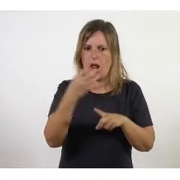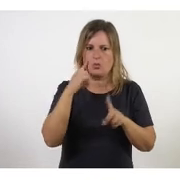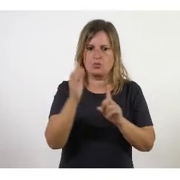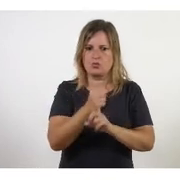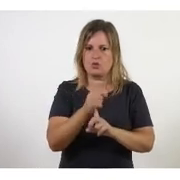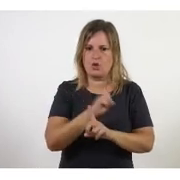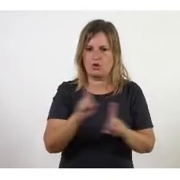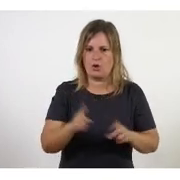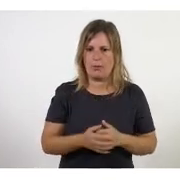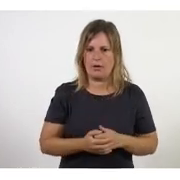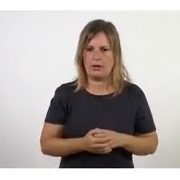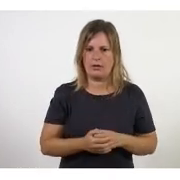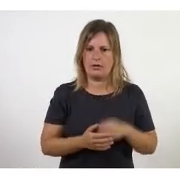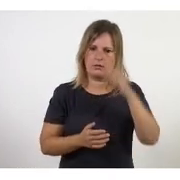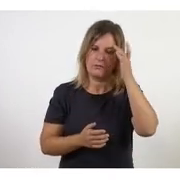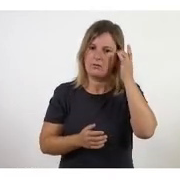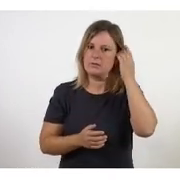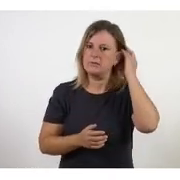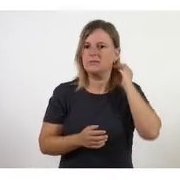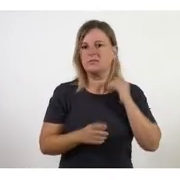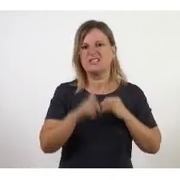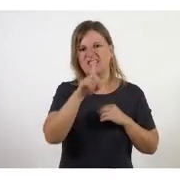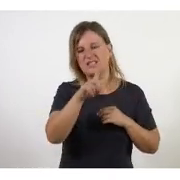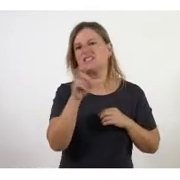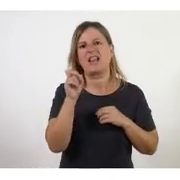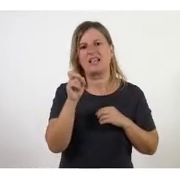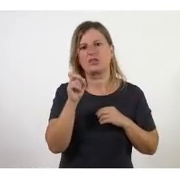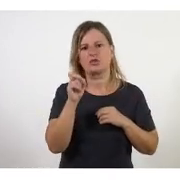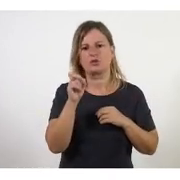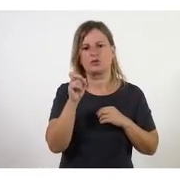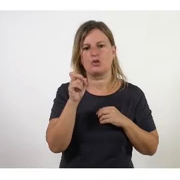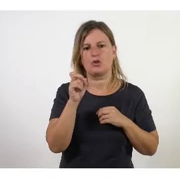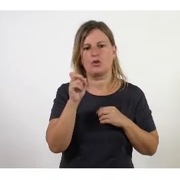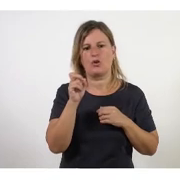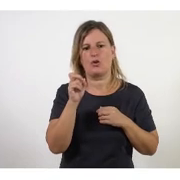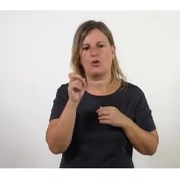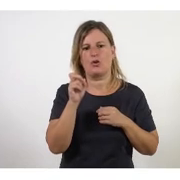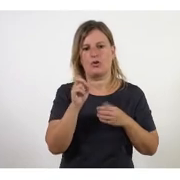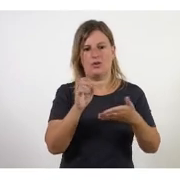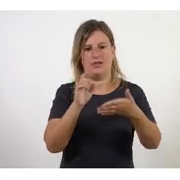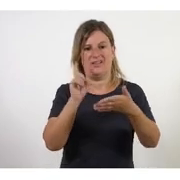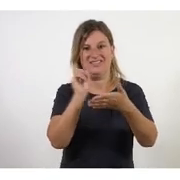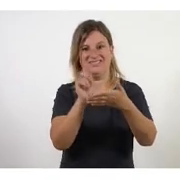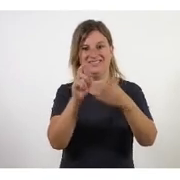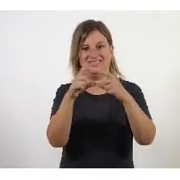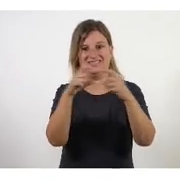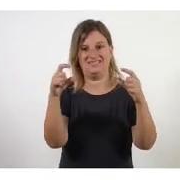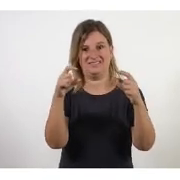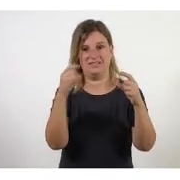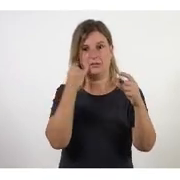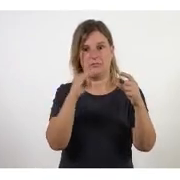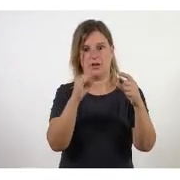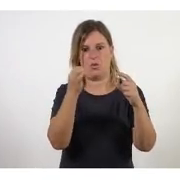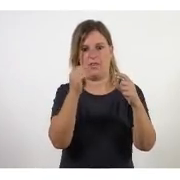sé si ho controles. Seleccionant la capa de text, si els hauria